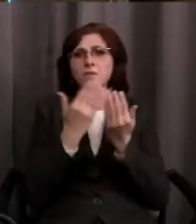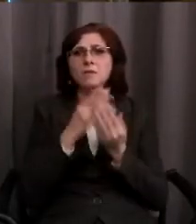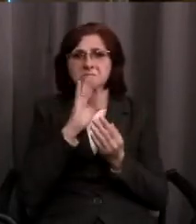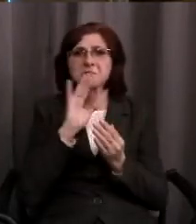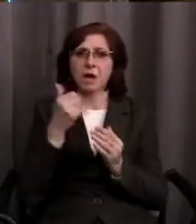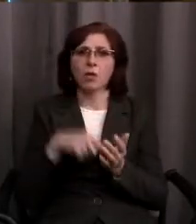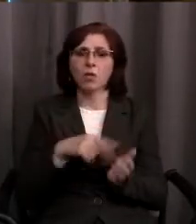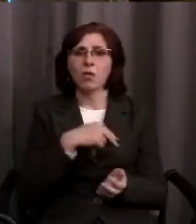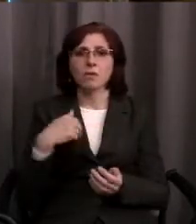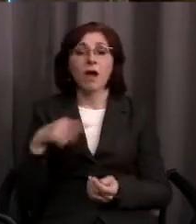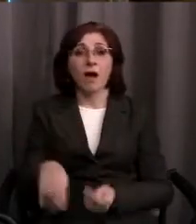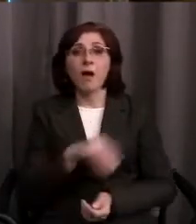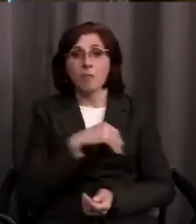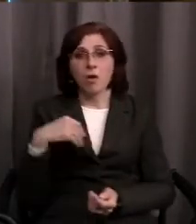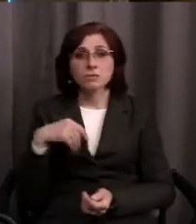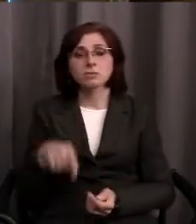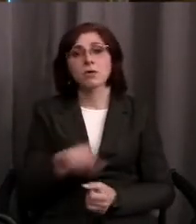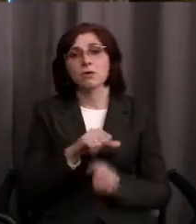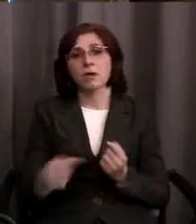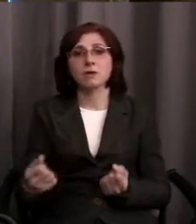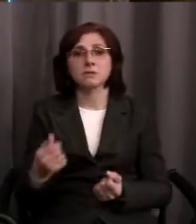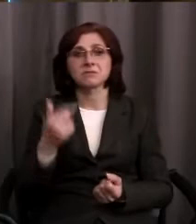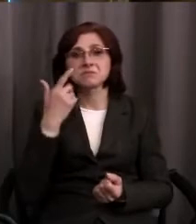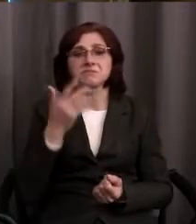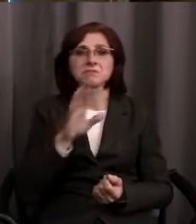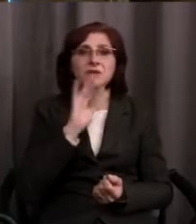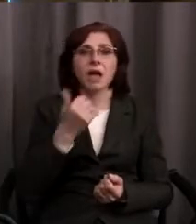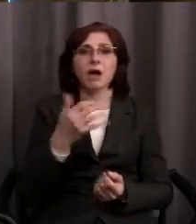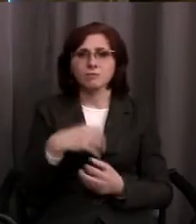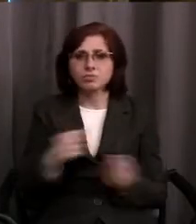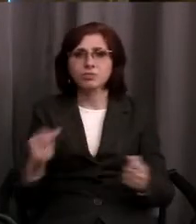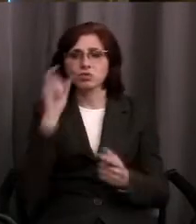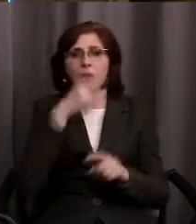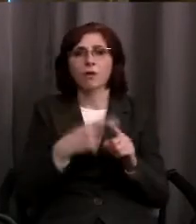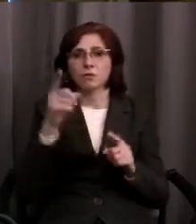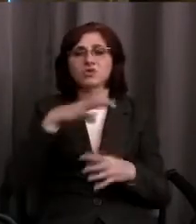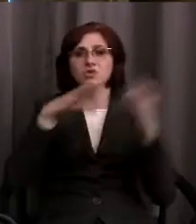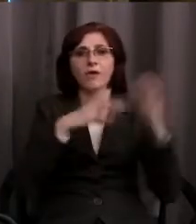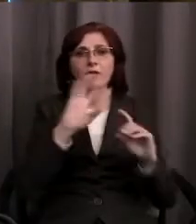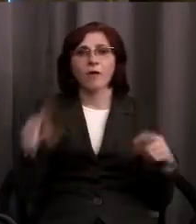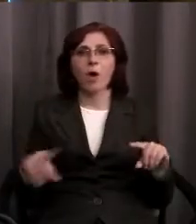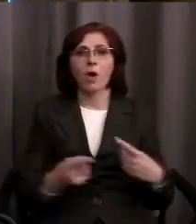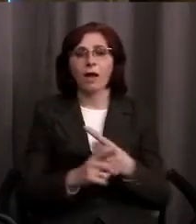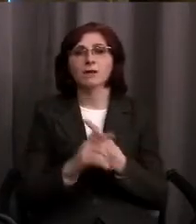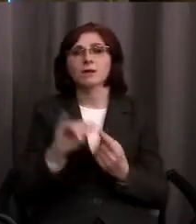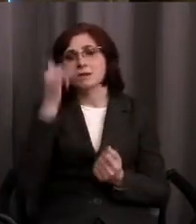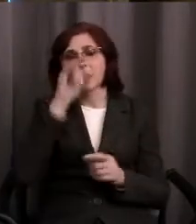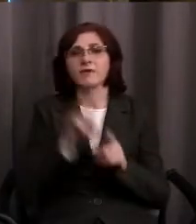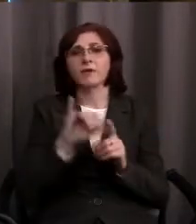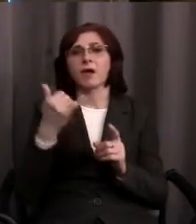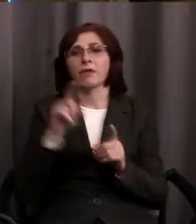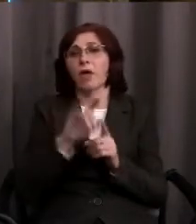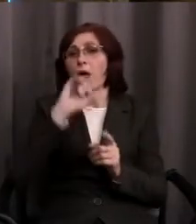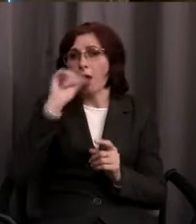typu. A Polska jest prężnym członkiem zarówno jednej światowej organizacji,